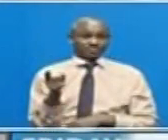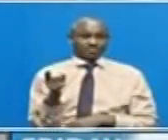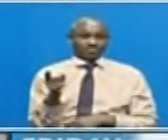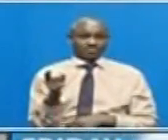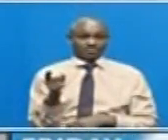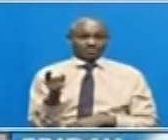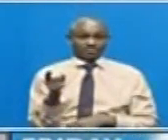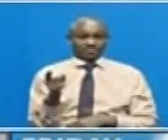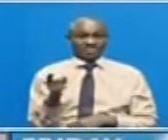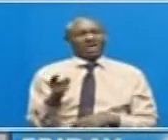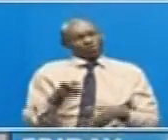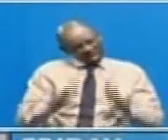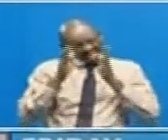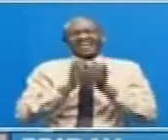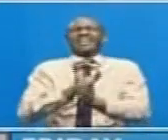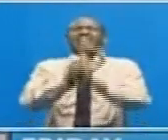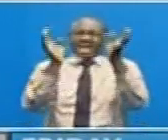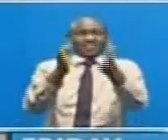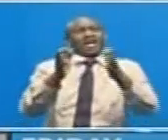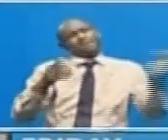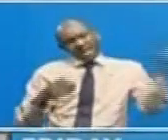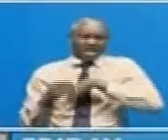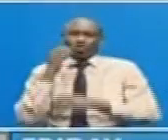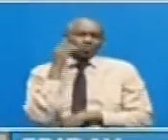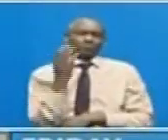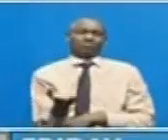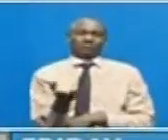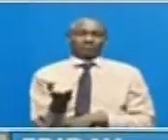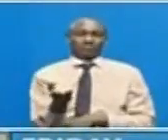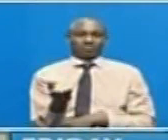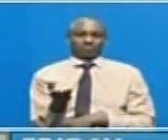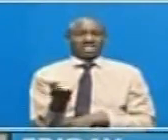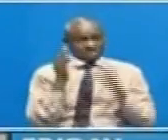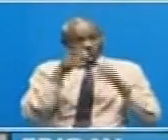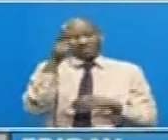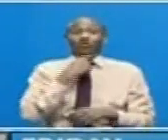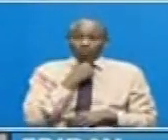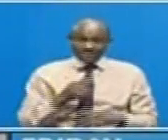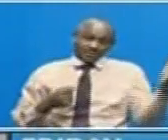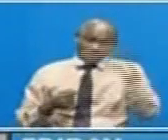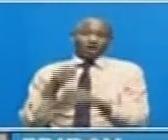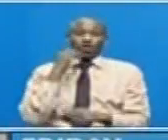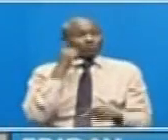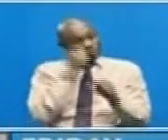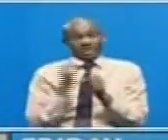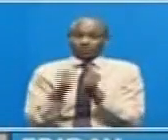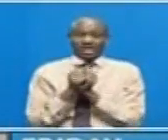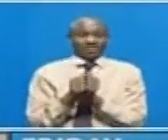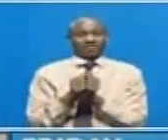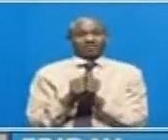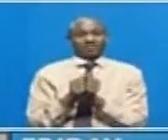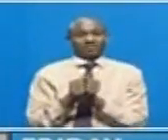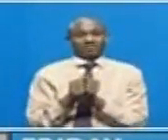ni wazi kabisa. Rudi nyumbani. Kama unataka rudi nyumbani tufanye kazi pamoja.